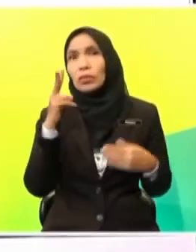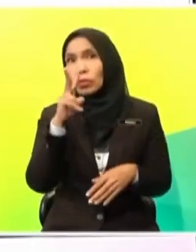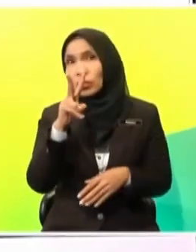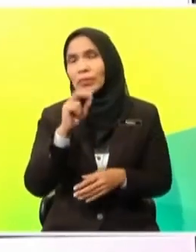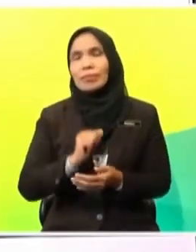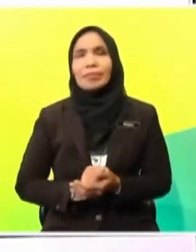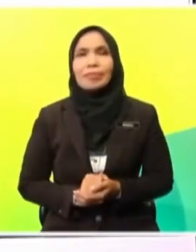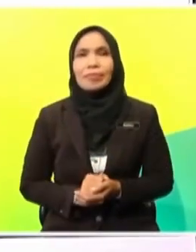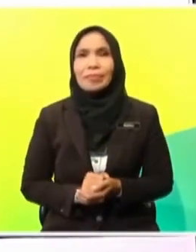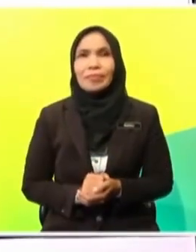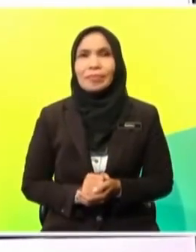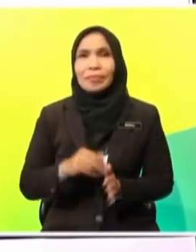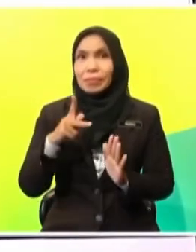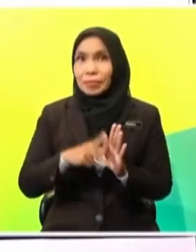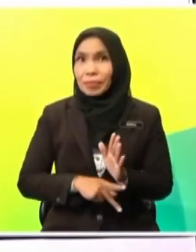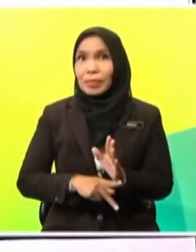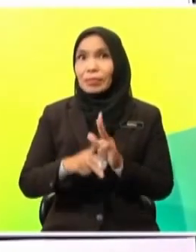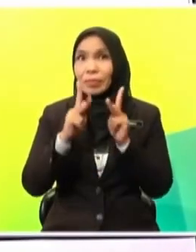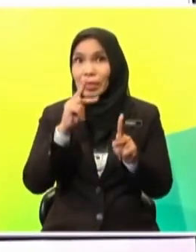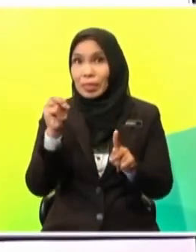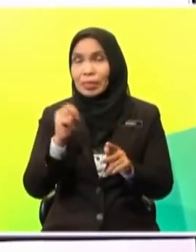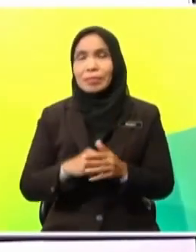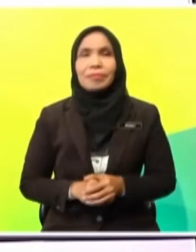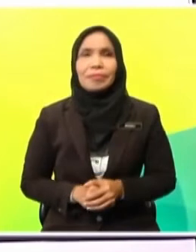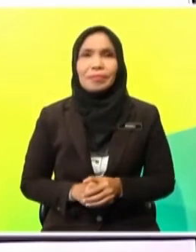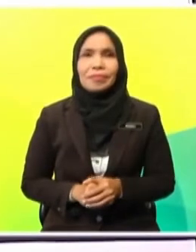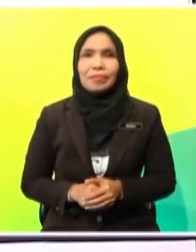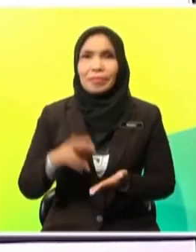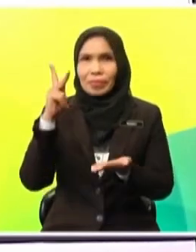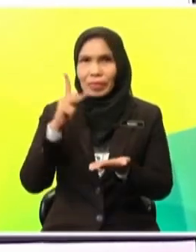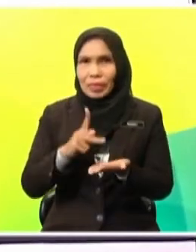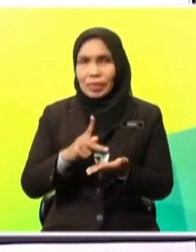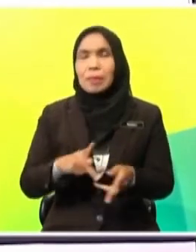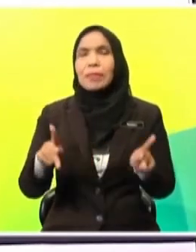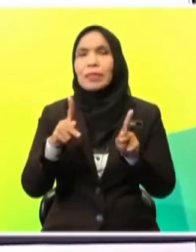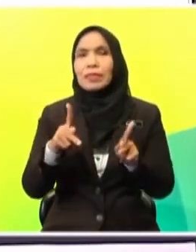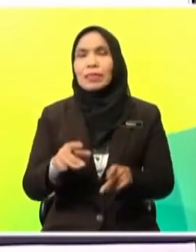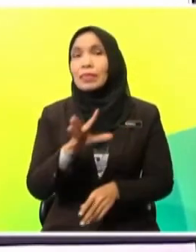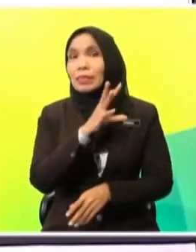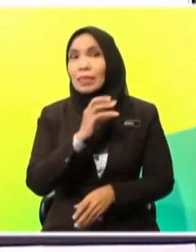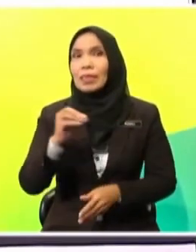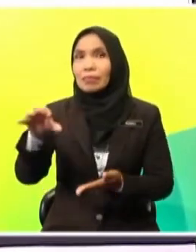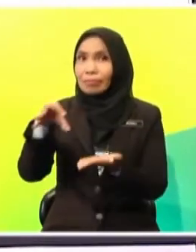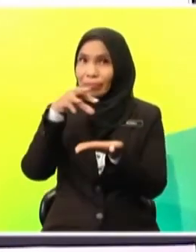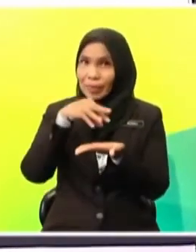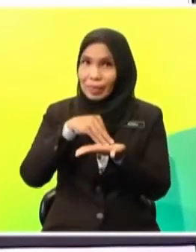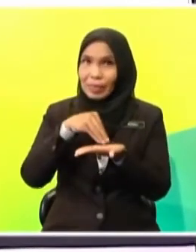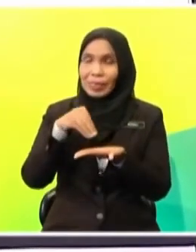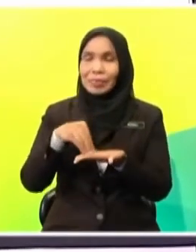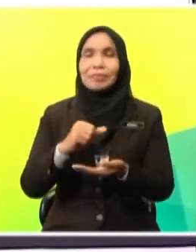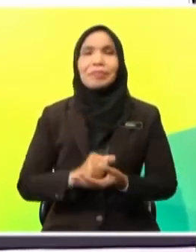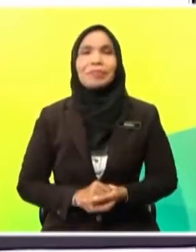di situ coba kayu dan makmur di rumah kenal pasti kemudian dah kenal pasti saling di bawah may go